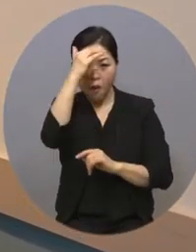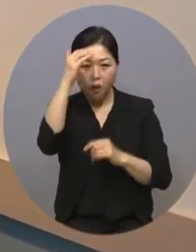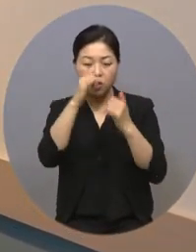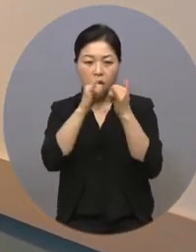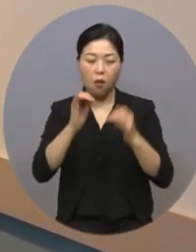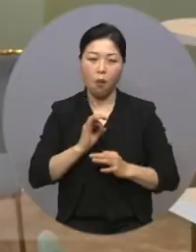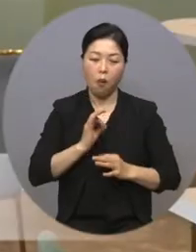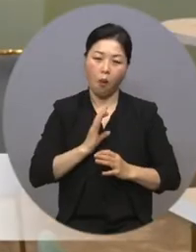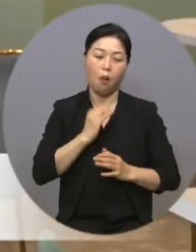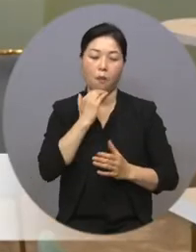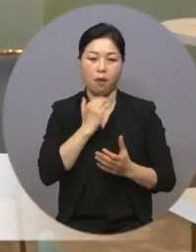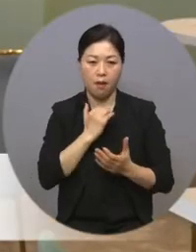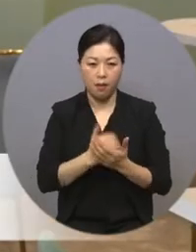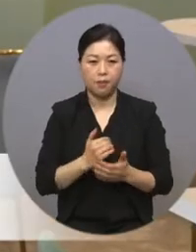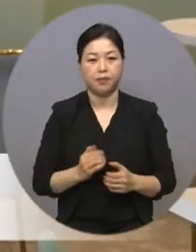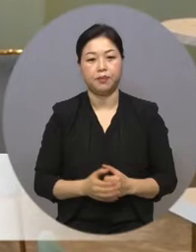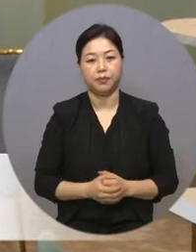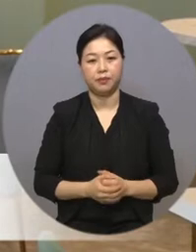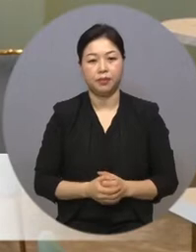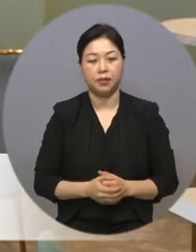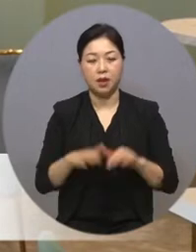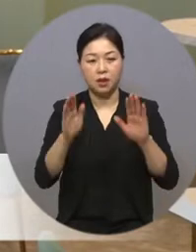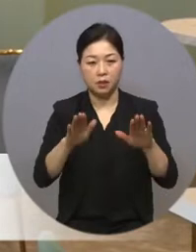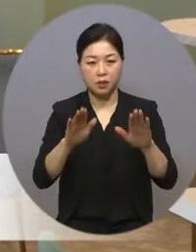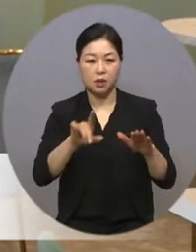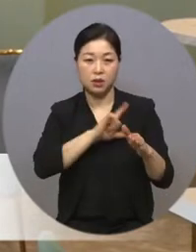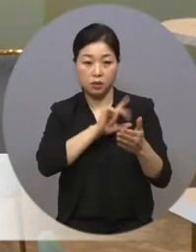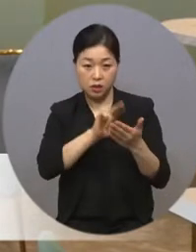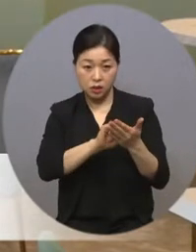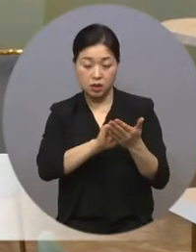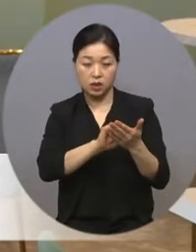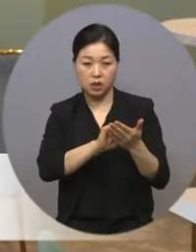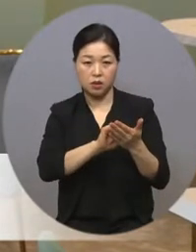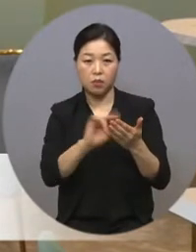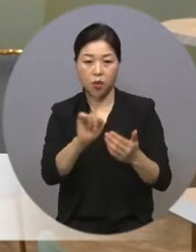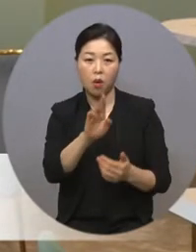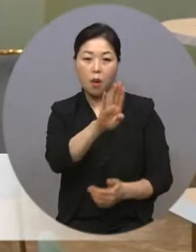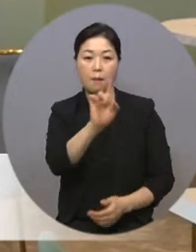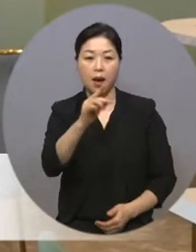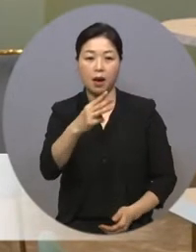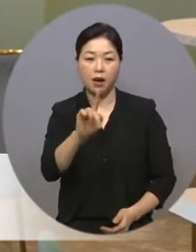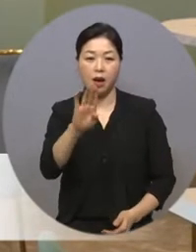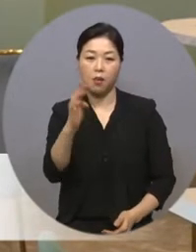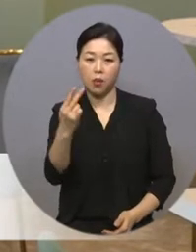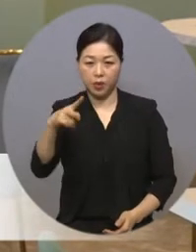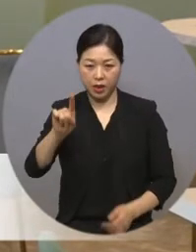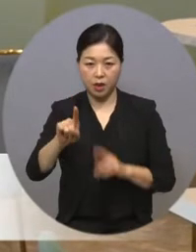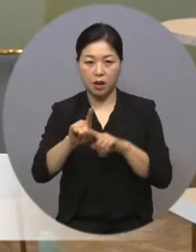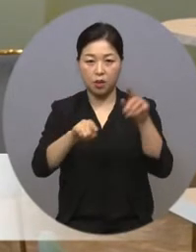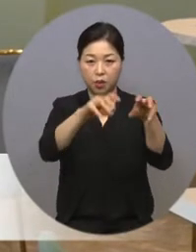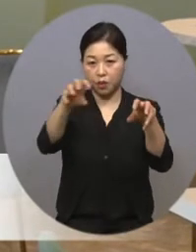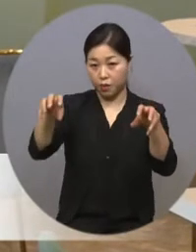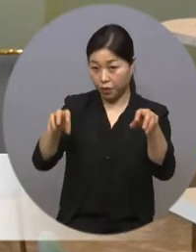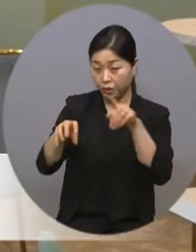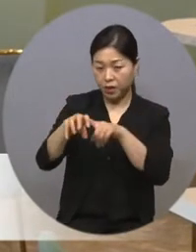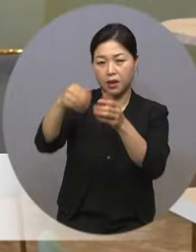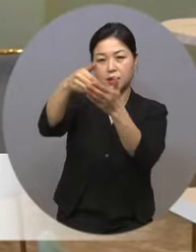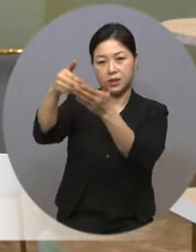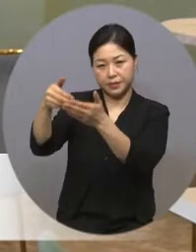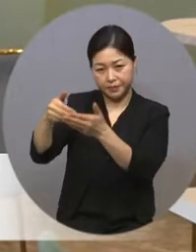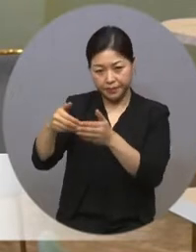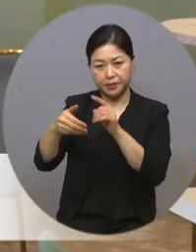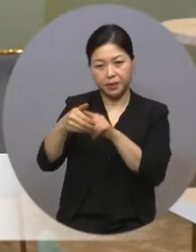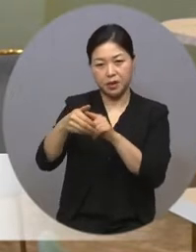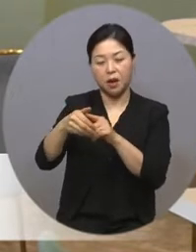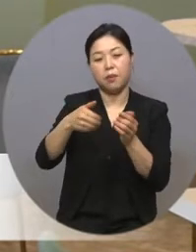있습니다. 이번 전시 주제는 바라보다인데요. 저희 주변 풍경들을 많이 담아보려고